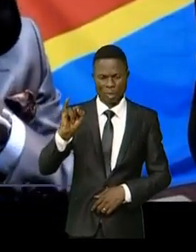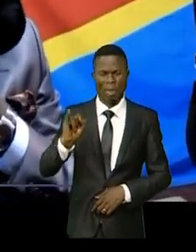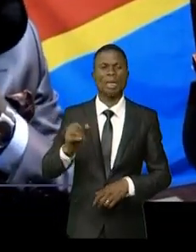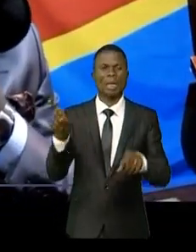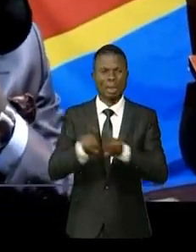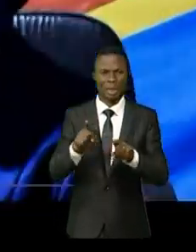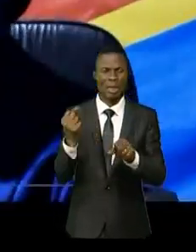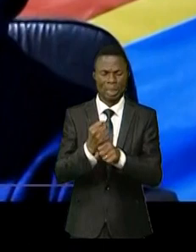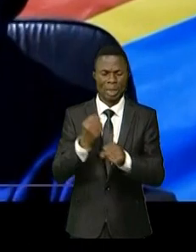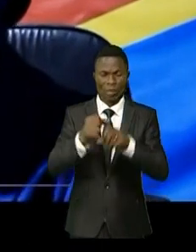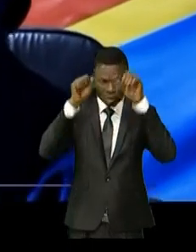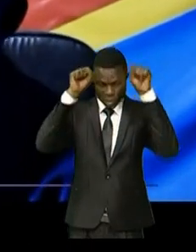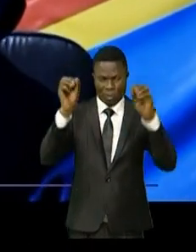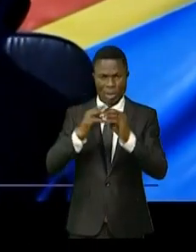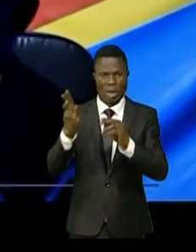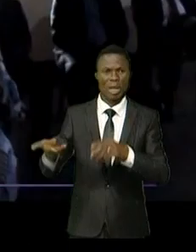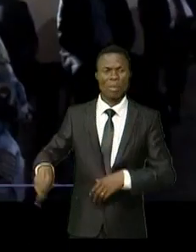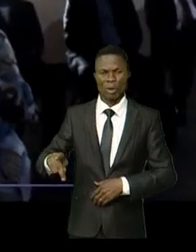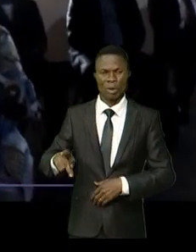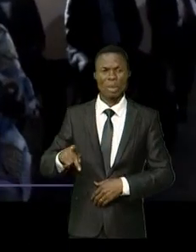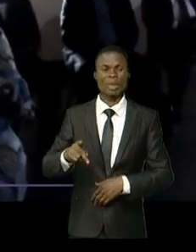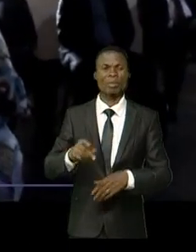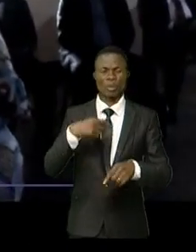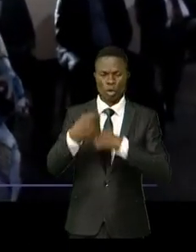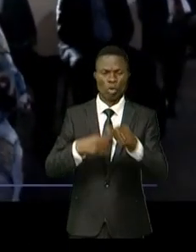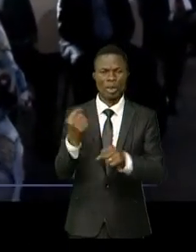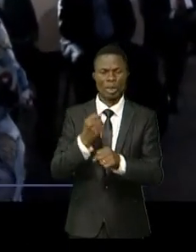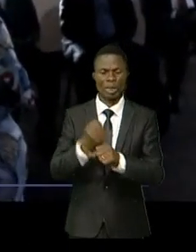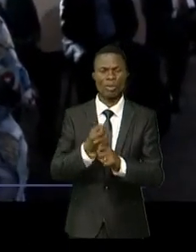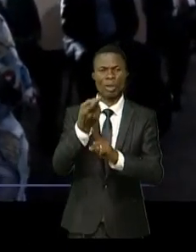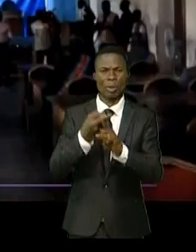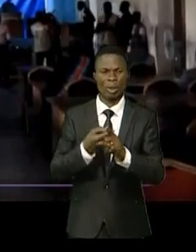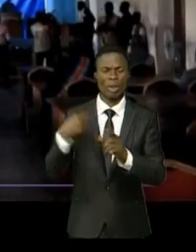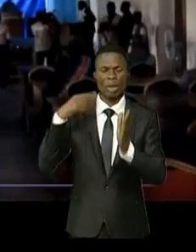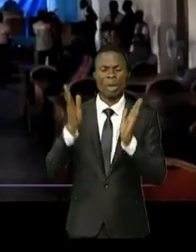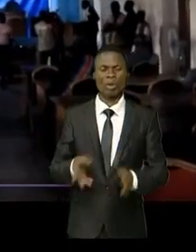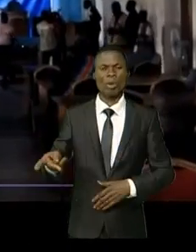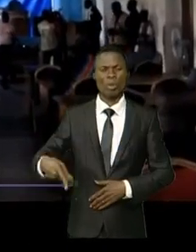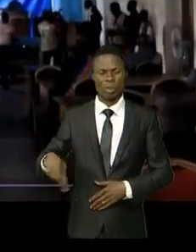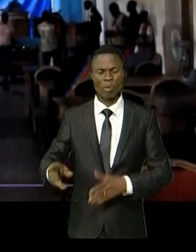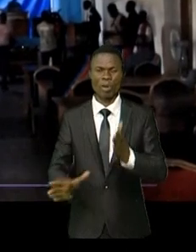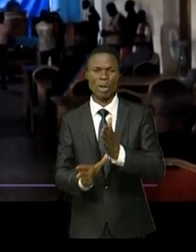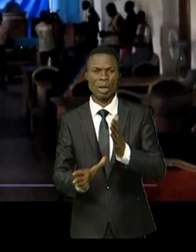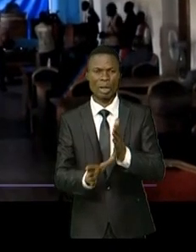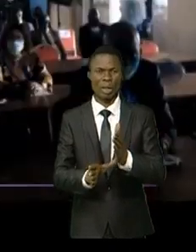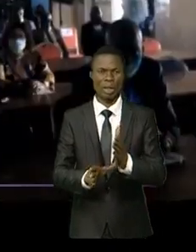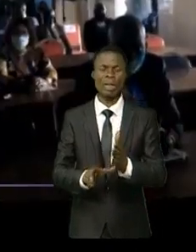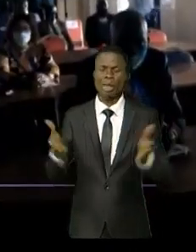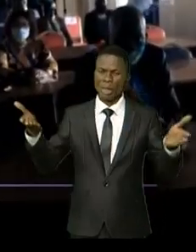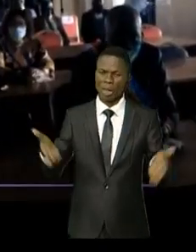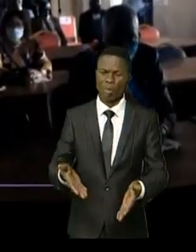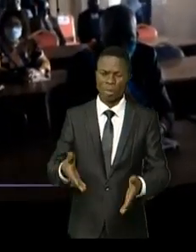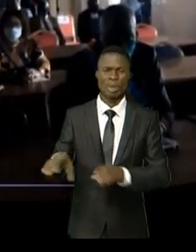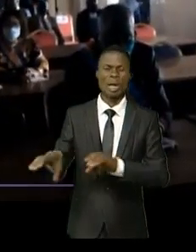Yuma Kalinga Mushimbi a eu le privilège d'ouvrir cette session budgétaire. Le gouverneur de province intérimaire a rehaussé de sa présence